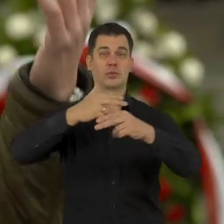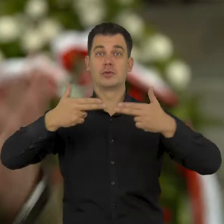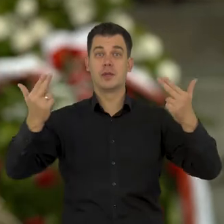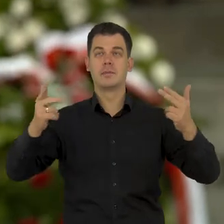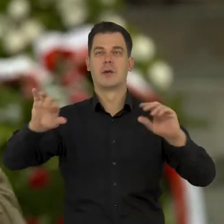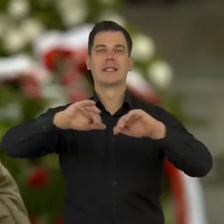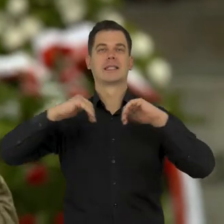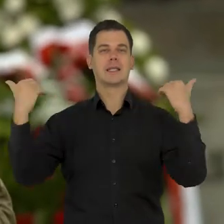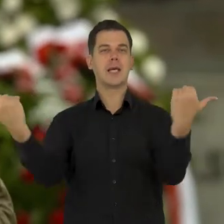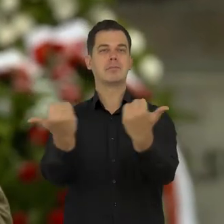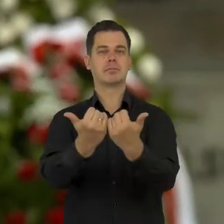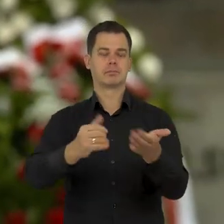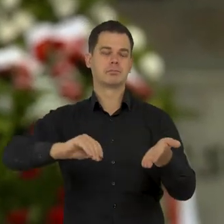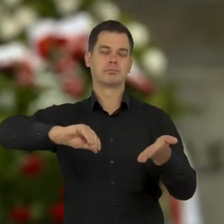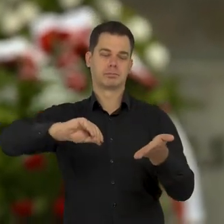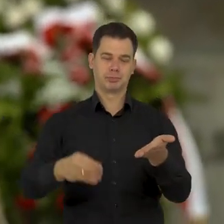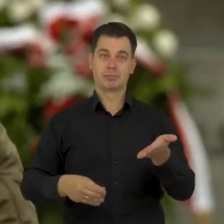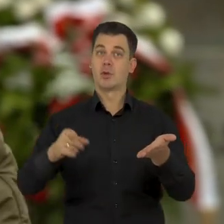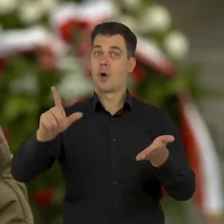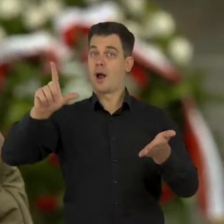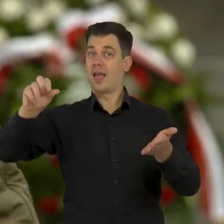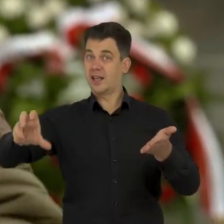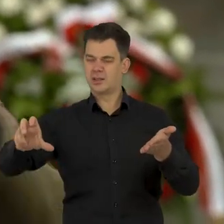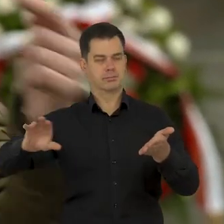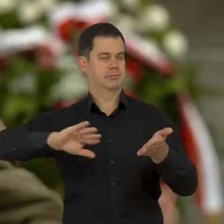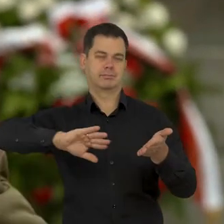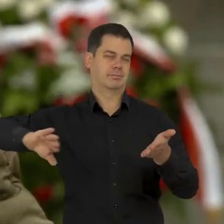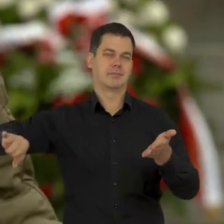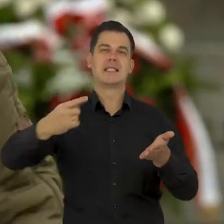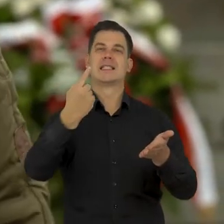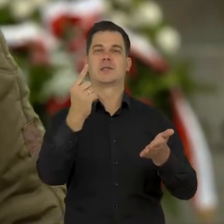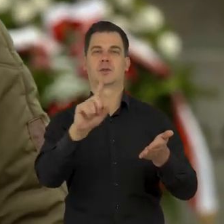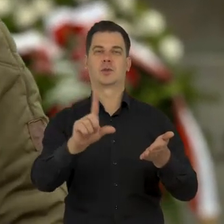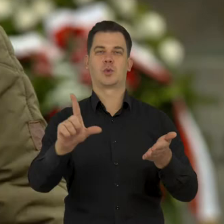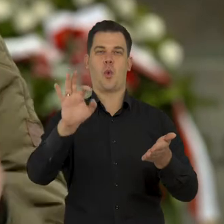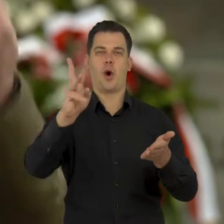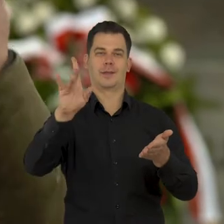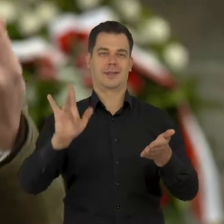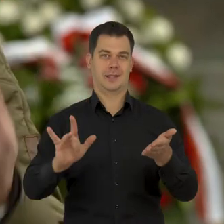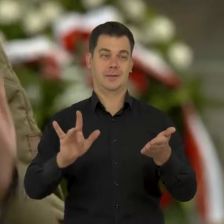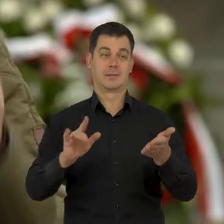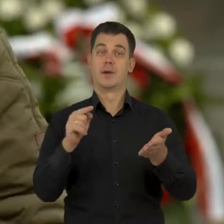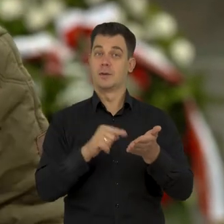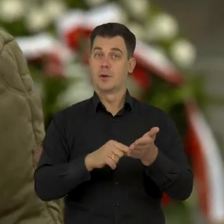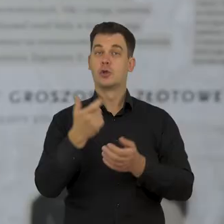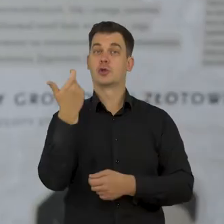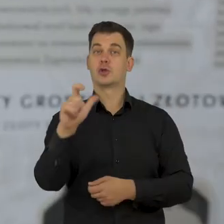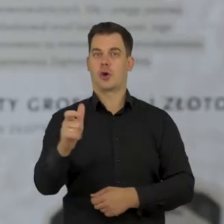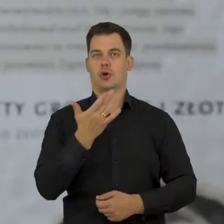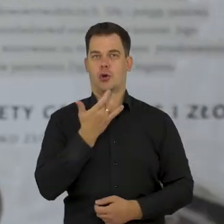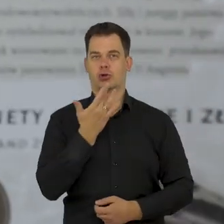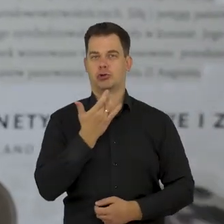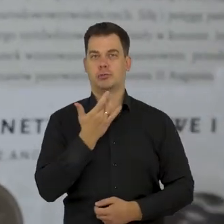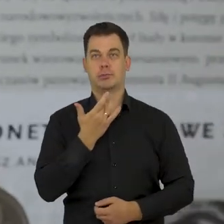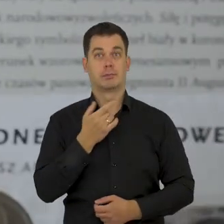dzień taki jak dziś, Sejm zdecydował, że nie będziemy płacić Lechem, tylko złotym. Polskim złotym, który